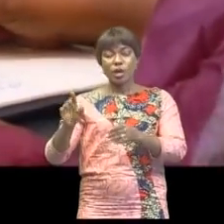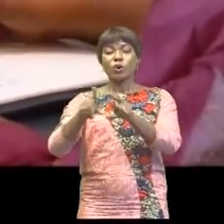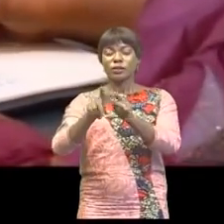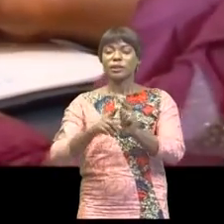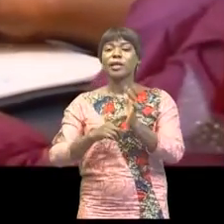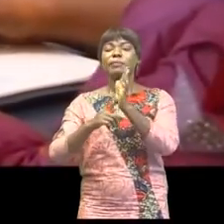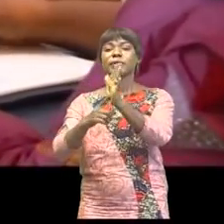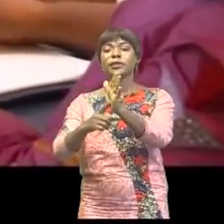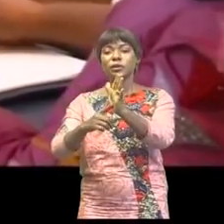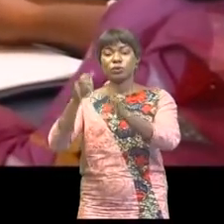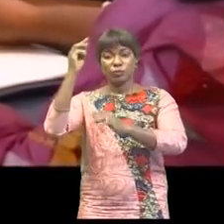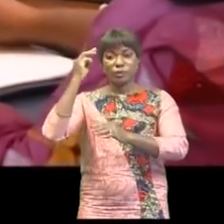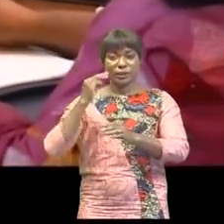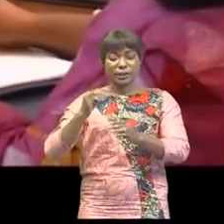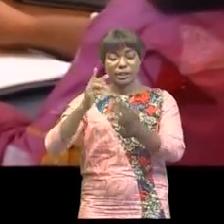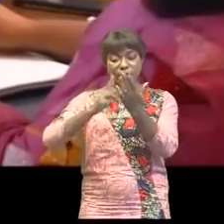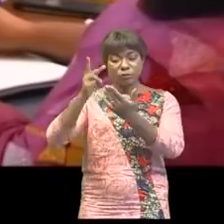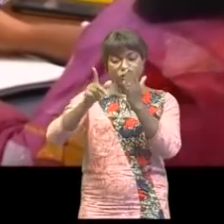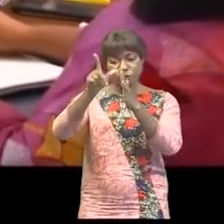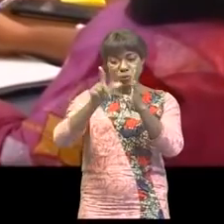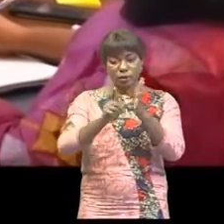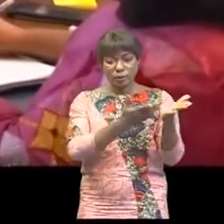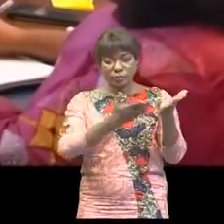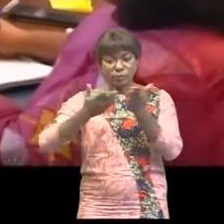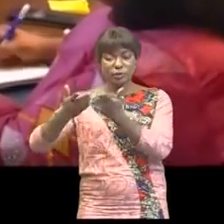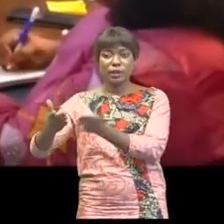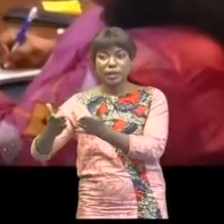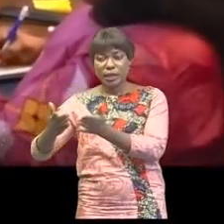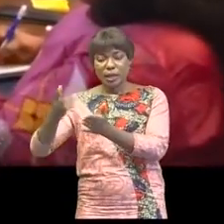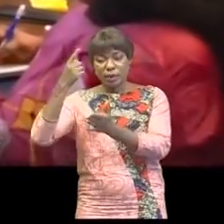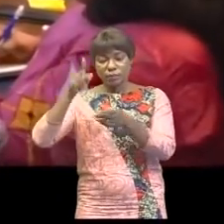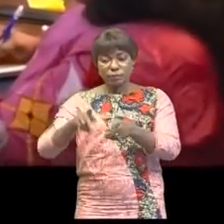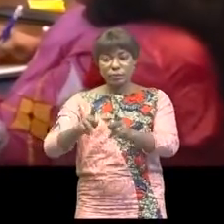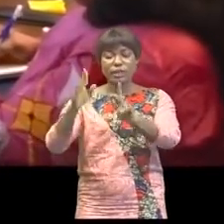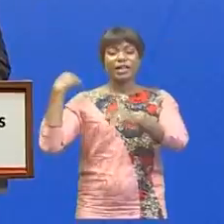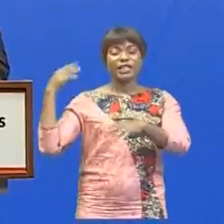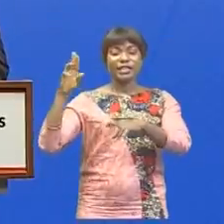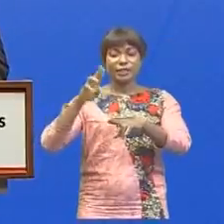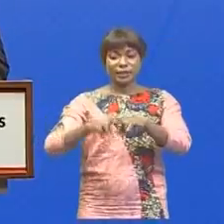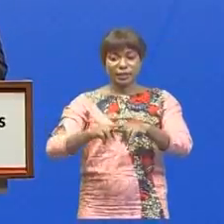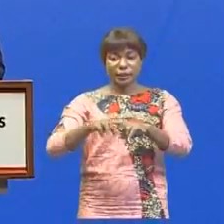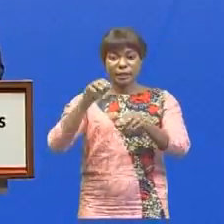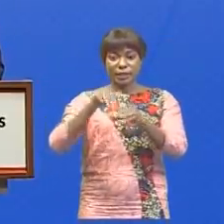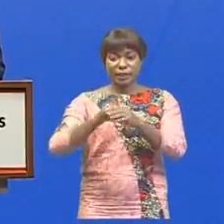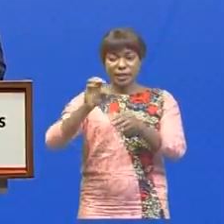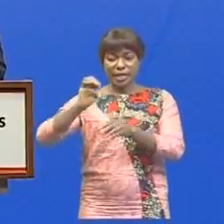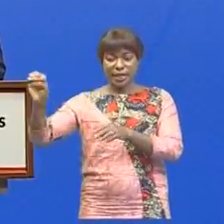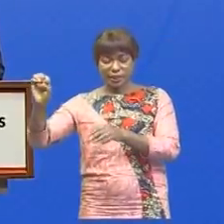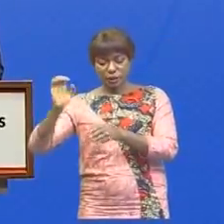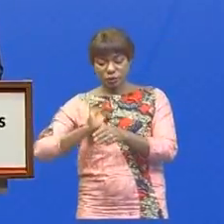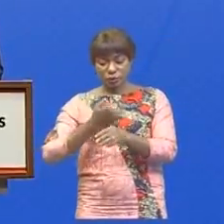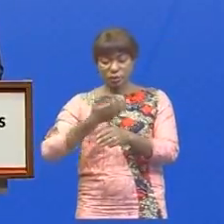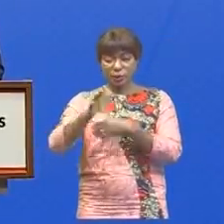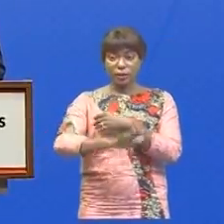présenté au Conseil le projet de loi portant autorisation de la prorogation de l'état de siège sur une partie du territoire de la